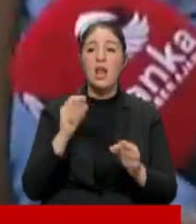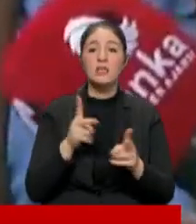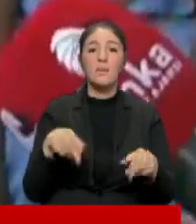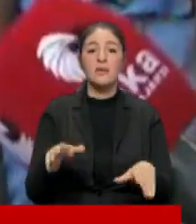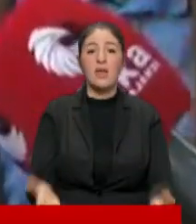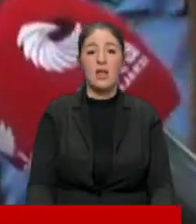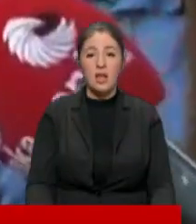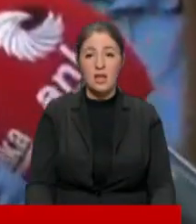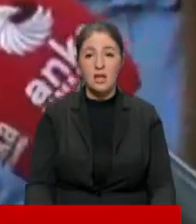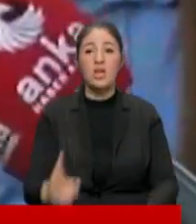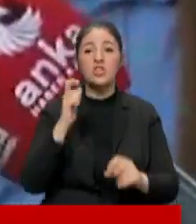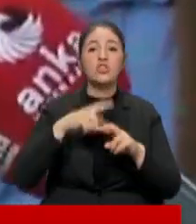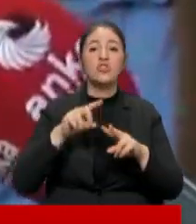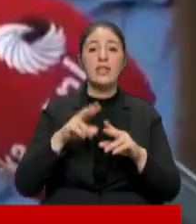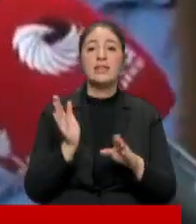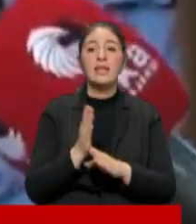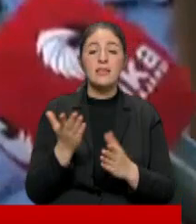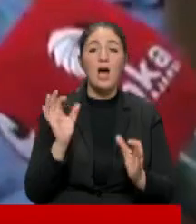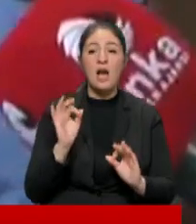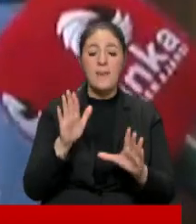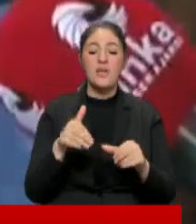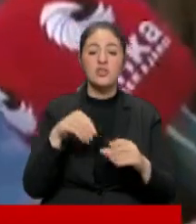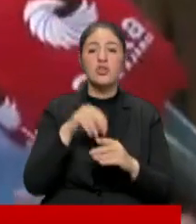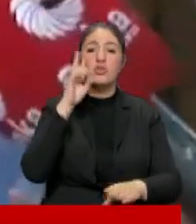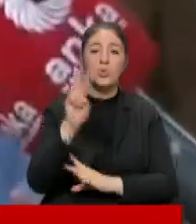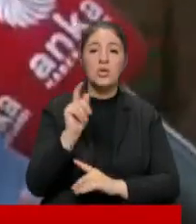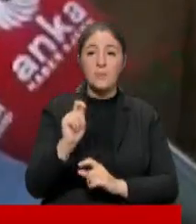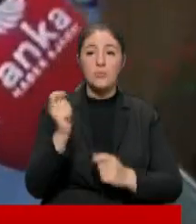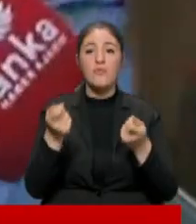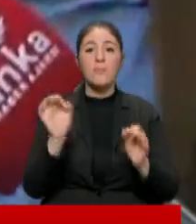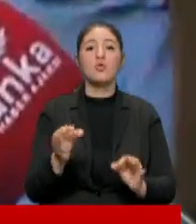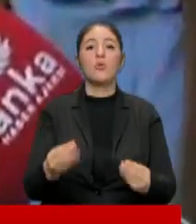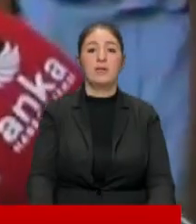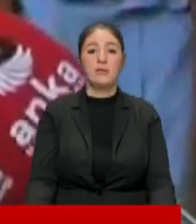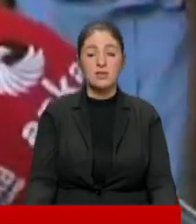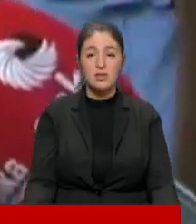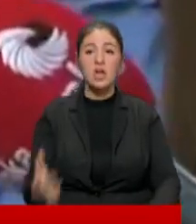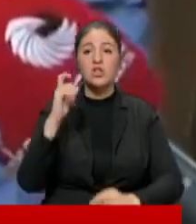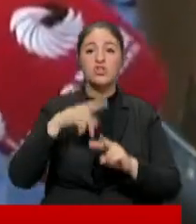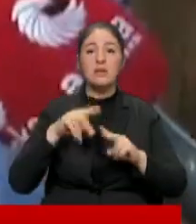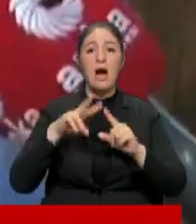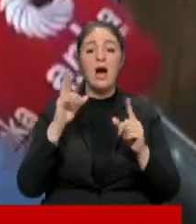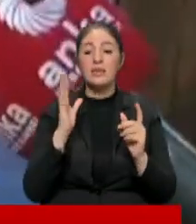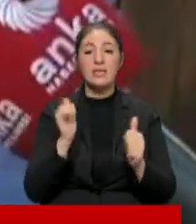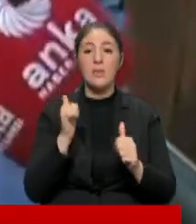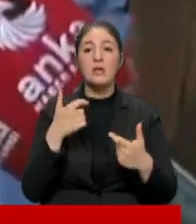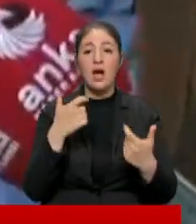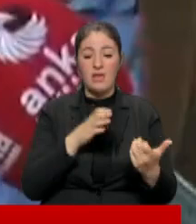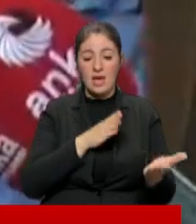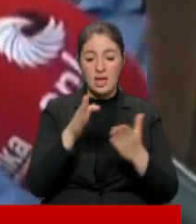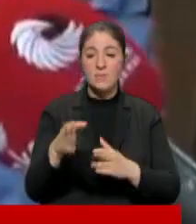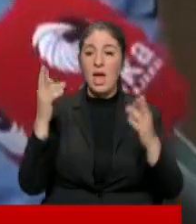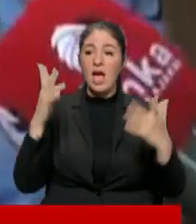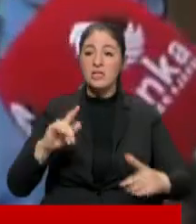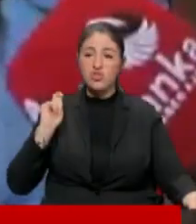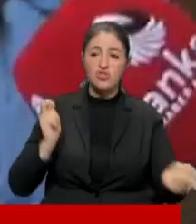değil? Can Atalay neden mecliste yemin edip görevine başlayamadı? Can Atalay ne zaman Hatay'a ulaşıp